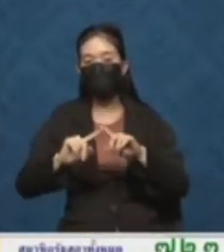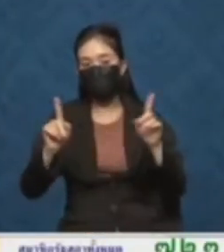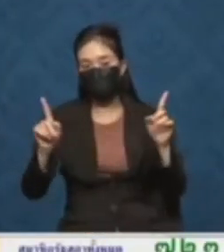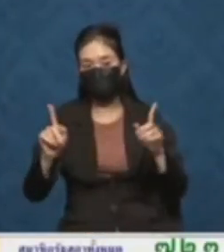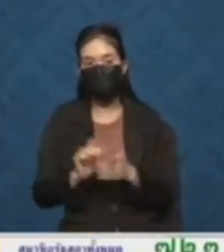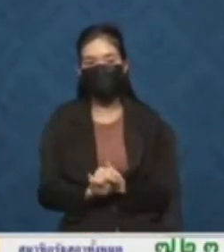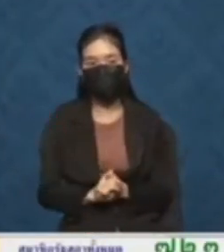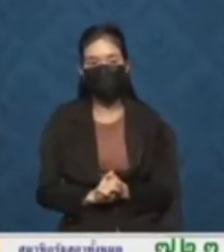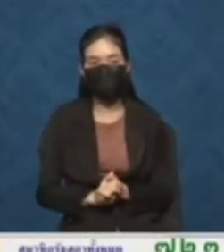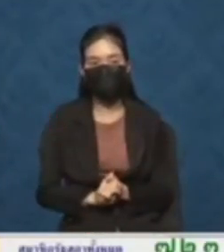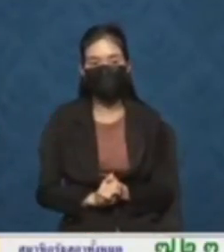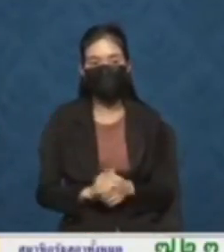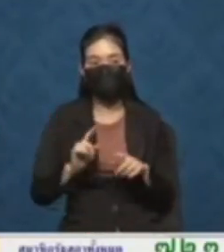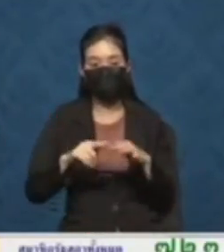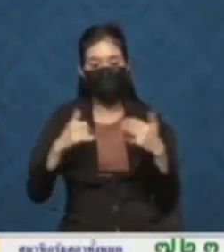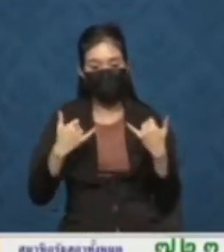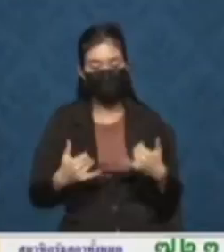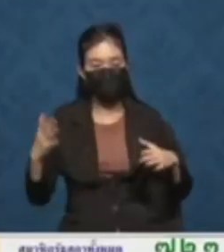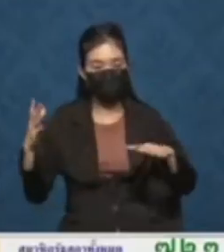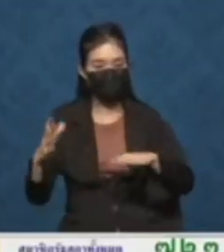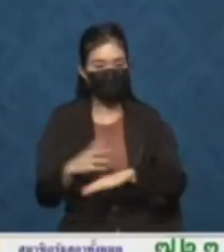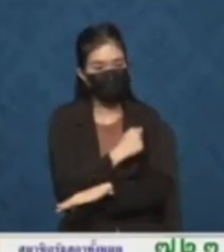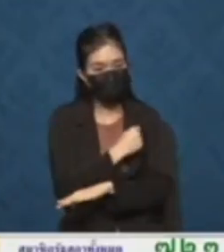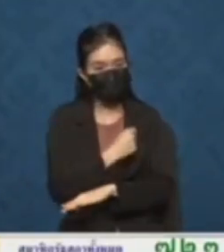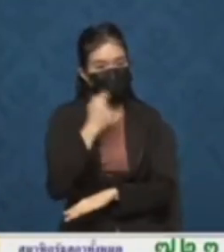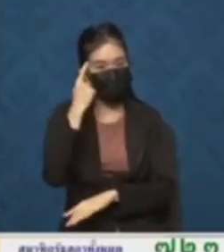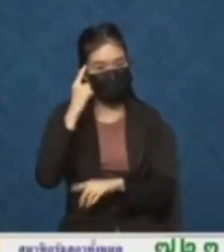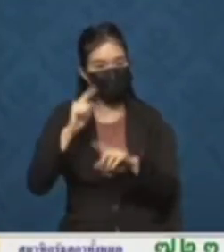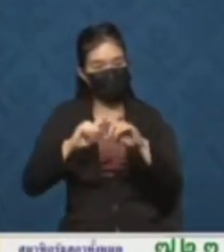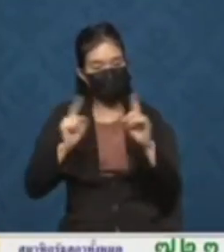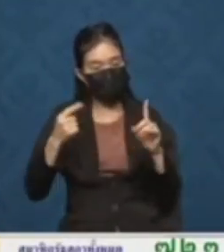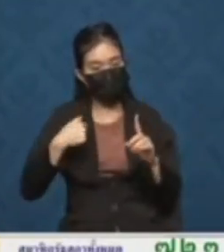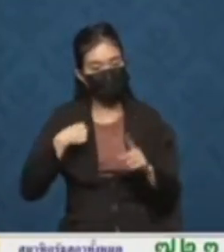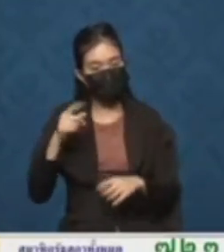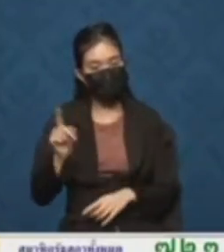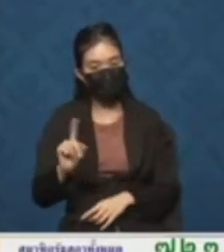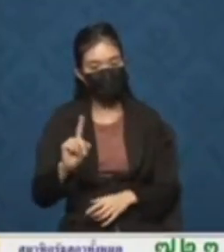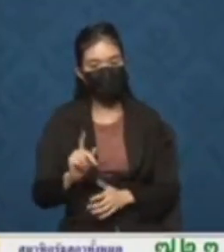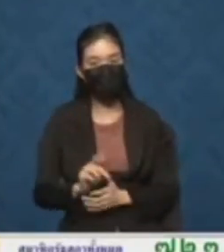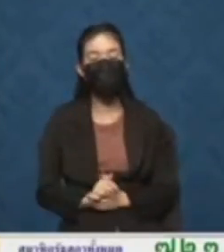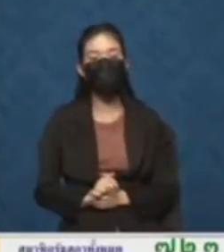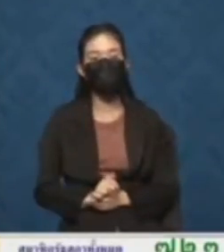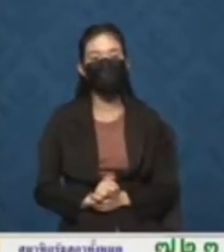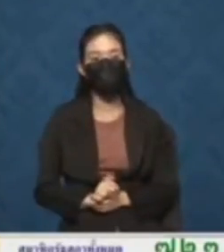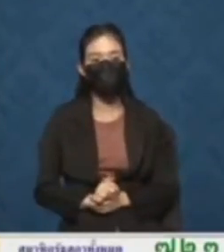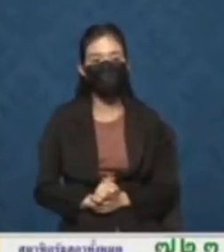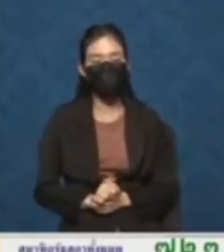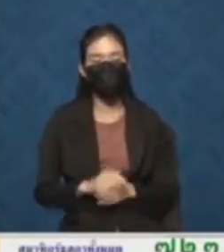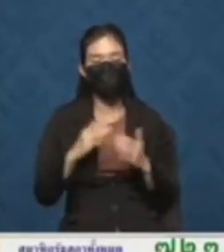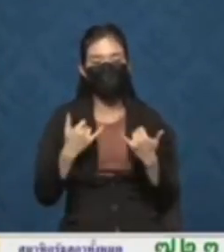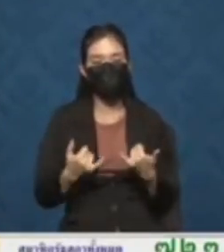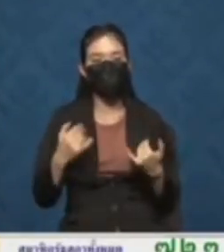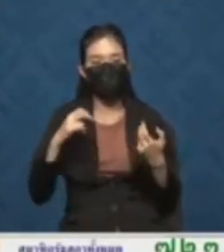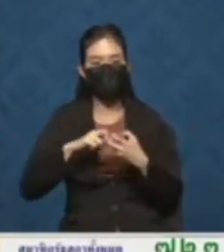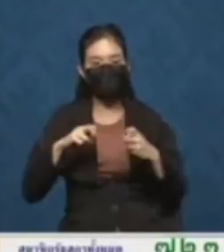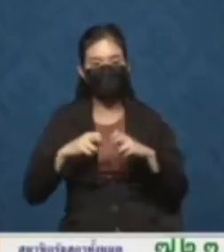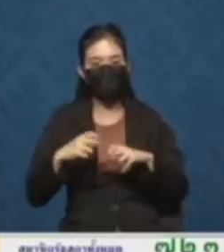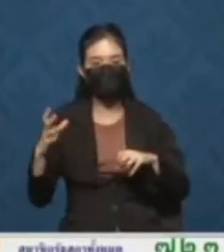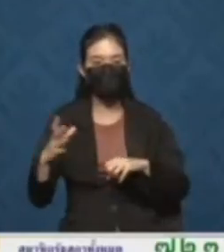การเมืองที่น่าสนใจครับแล้วเราไม่เหมือนใครในโลกนี้เรามีปัญหาการเมืองที่เกิด